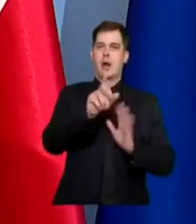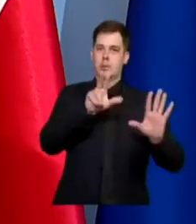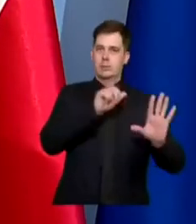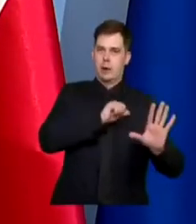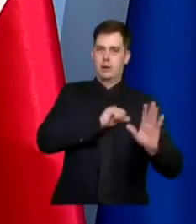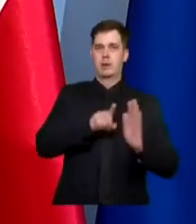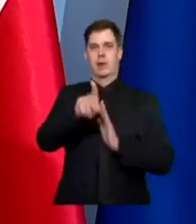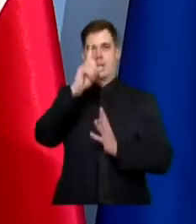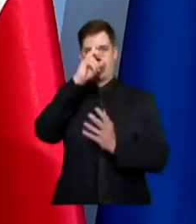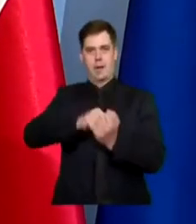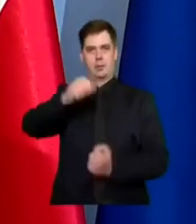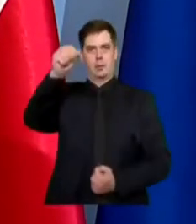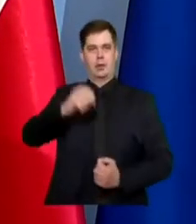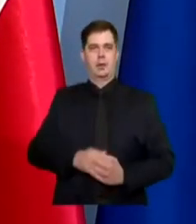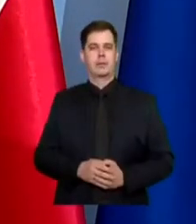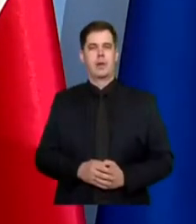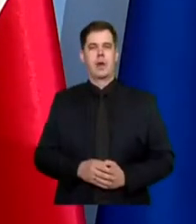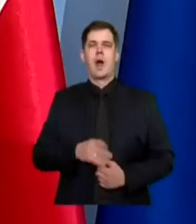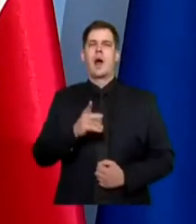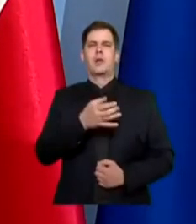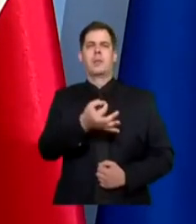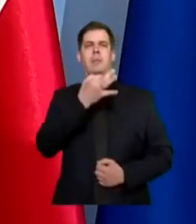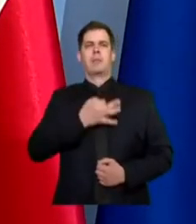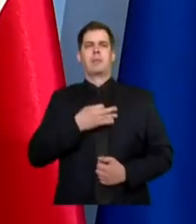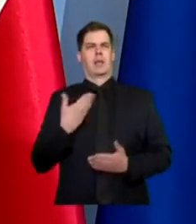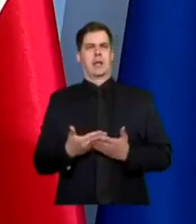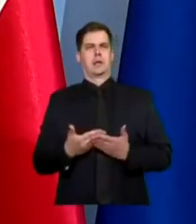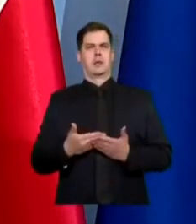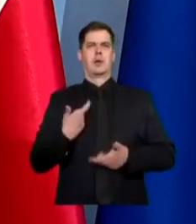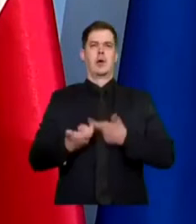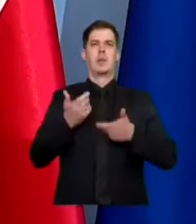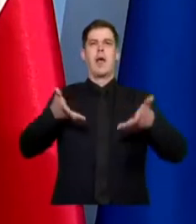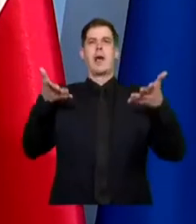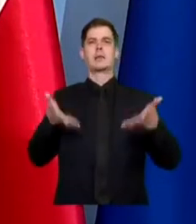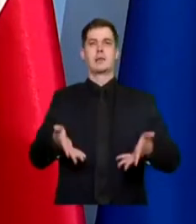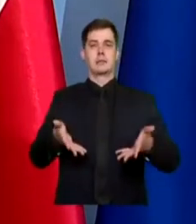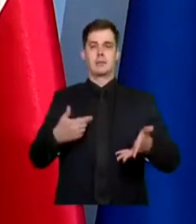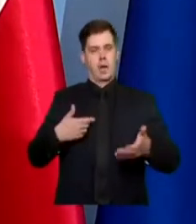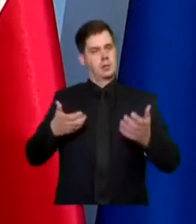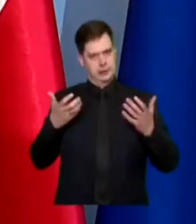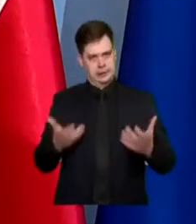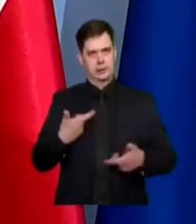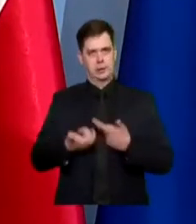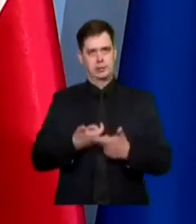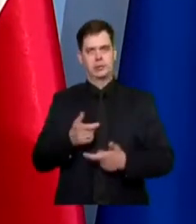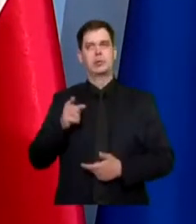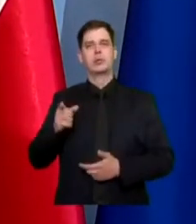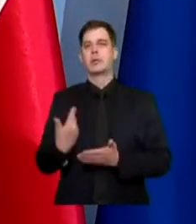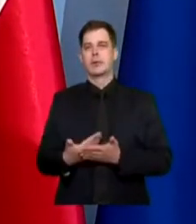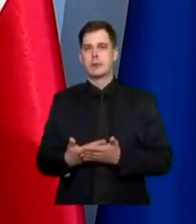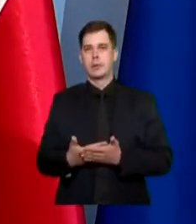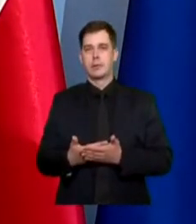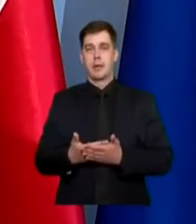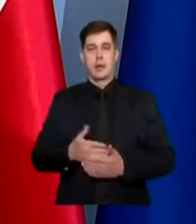poziomów nauczania. Jeśli chodzi o to, dlaczego jednak decydujemy się na przeprowadzenie egzaminów, tu mogę podeprzeć się nie